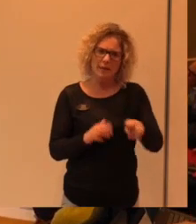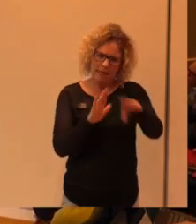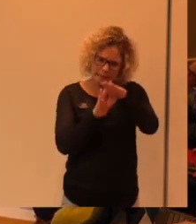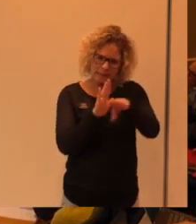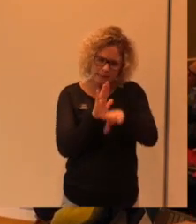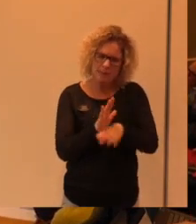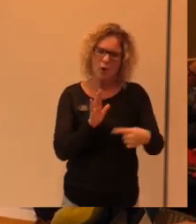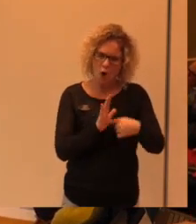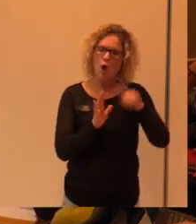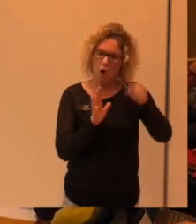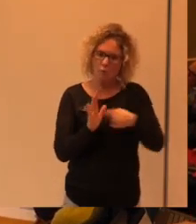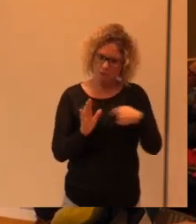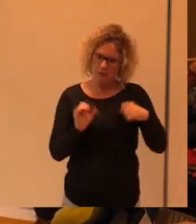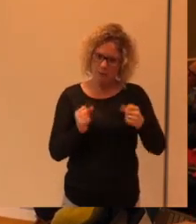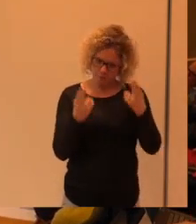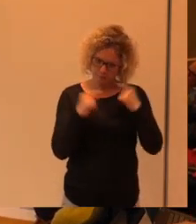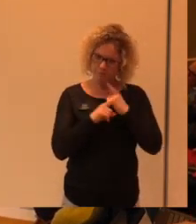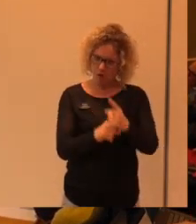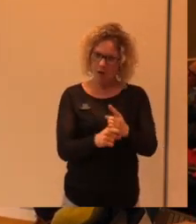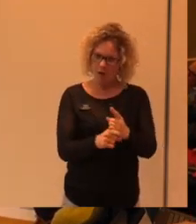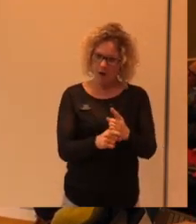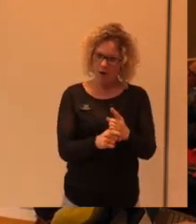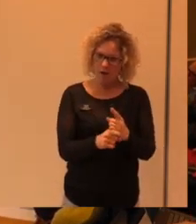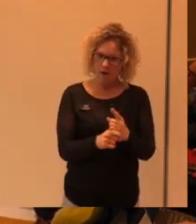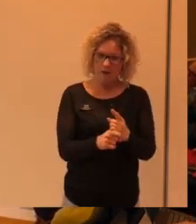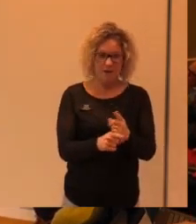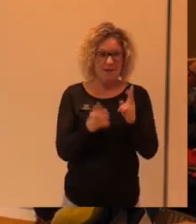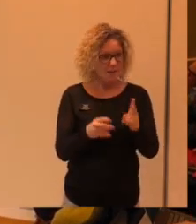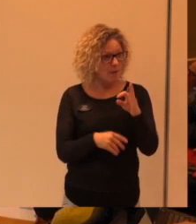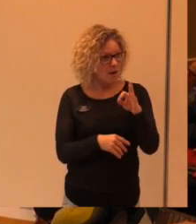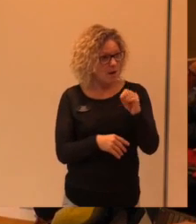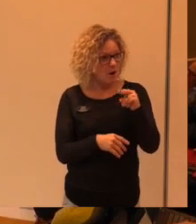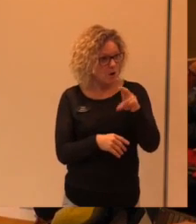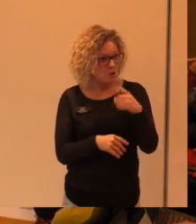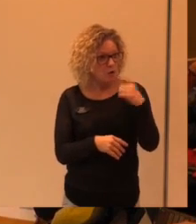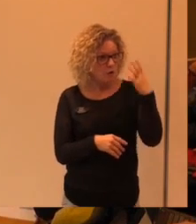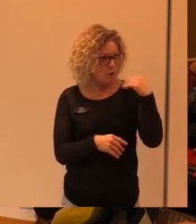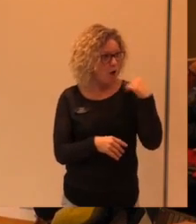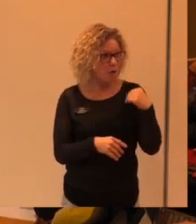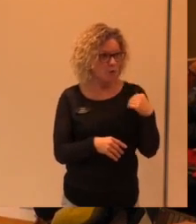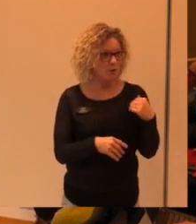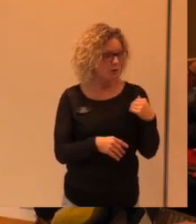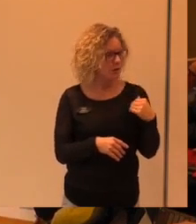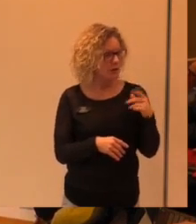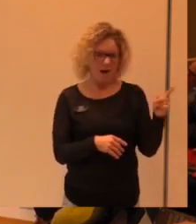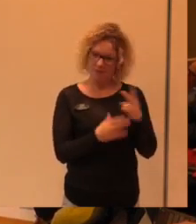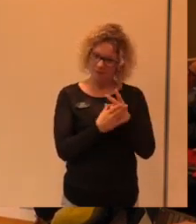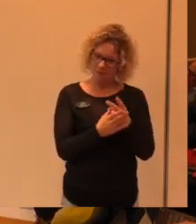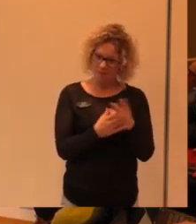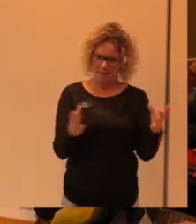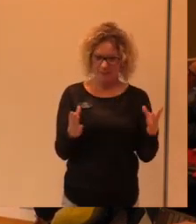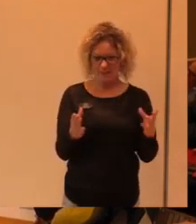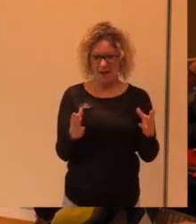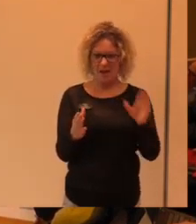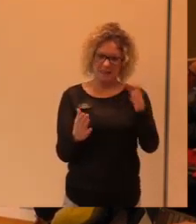riktlinjer och lagkrav som vi behöver förhålla oss till. Och det var lite det som Hans pratade om innan som han visade den här